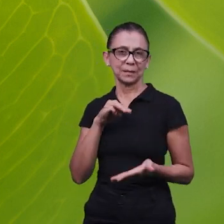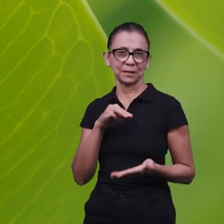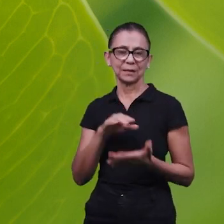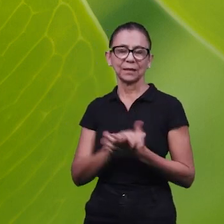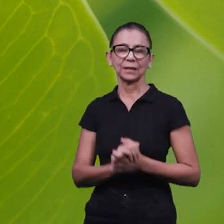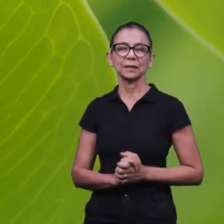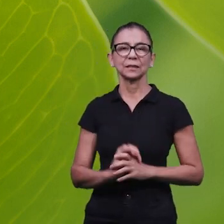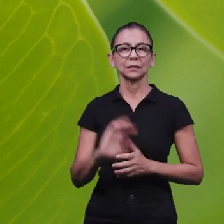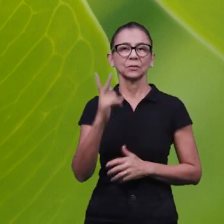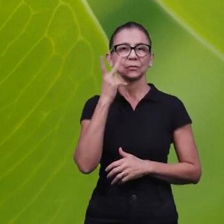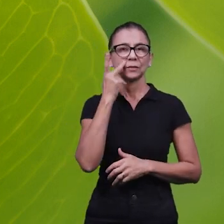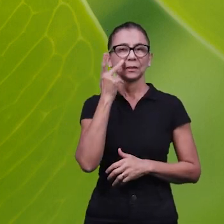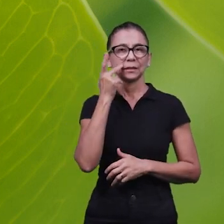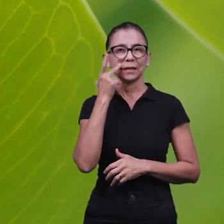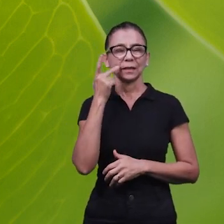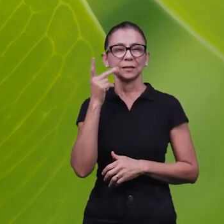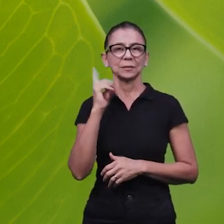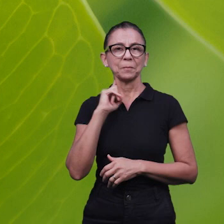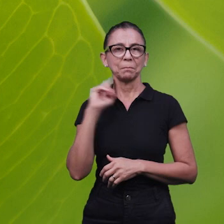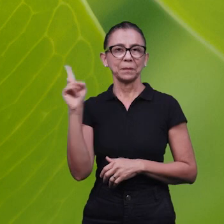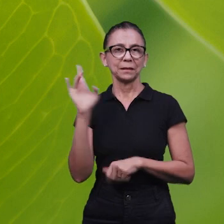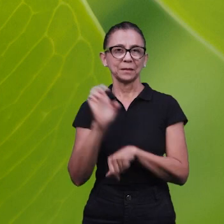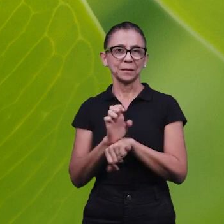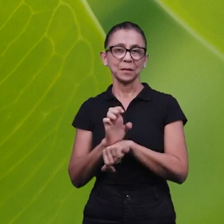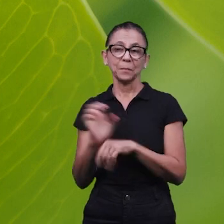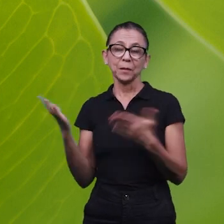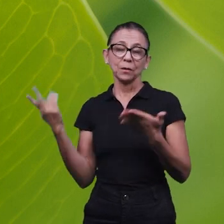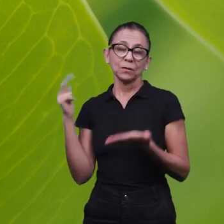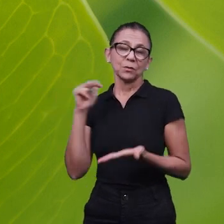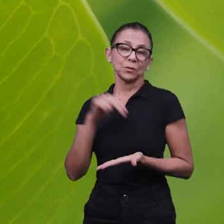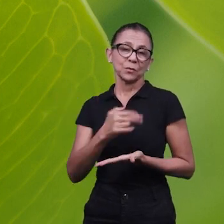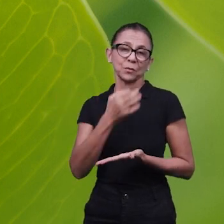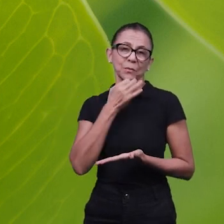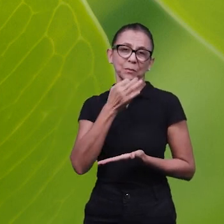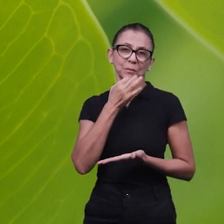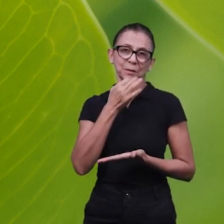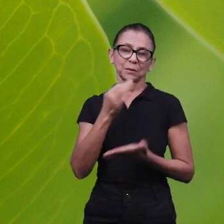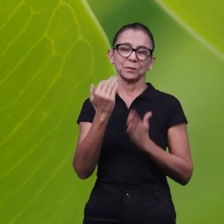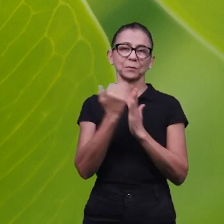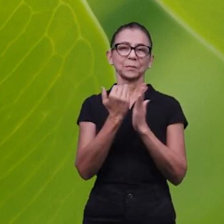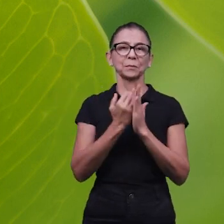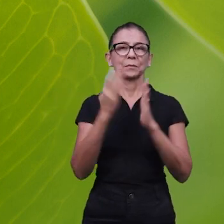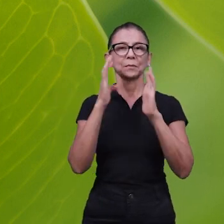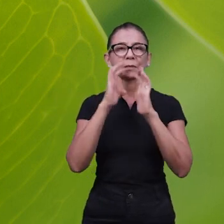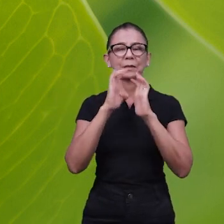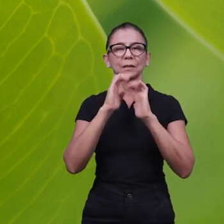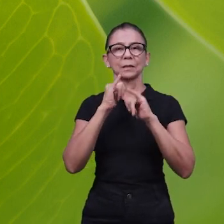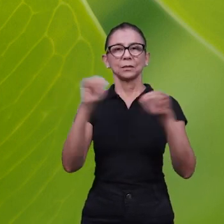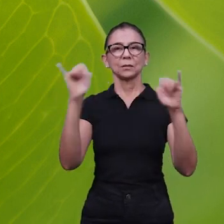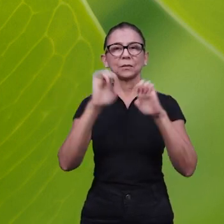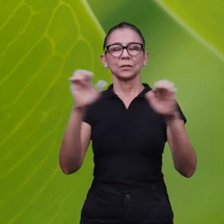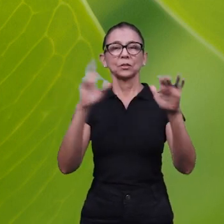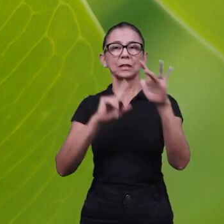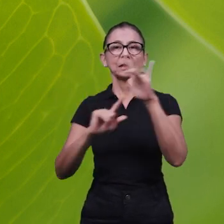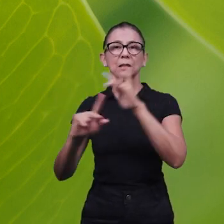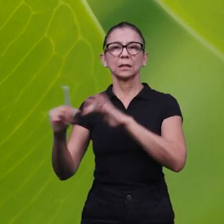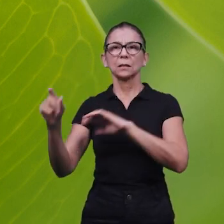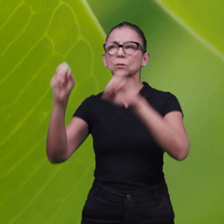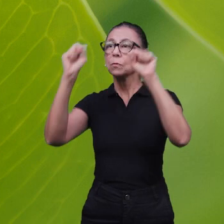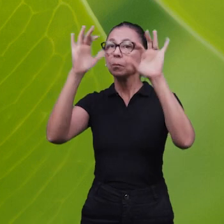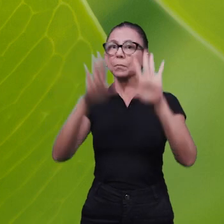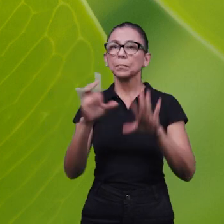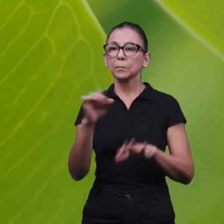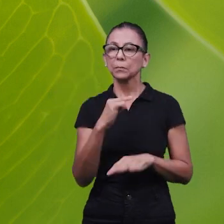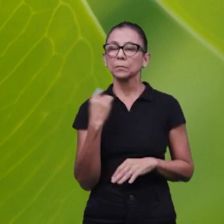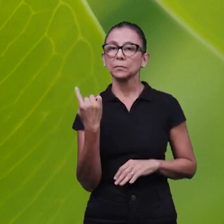chrétienne Maranatha, de l'état de Minas Gerais. Et je vais parler aujourd'hui sur la formation en annonçant l'évangile éternel. La